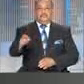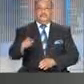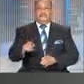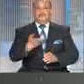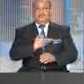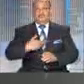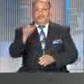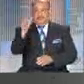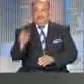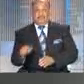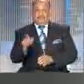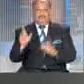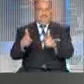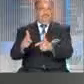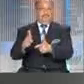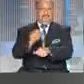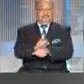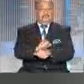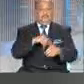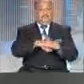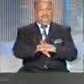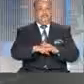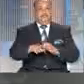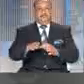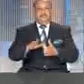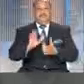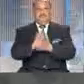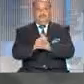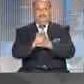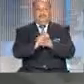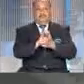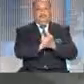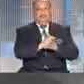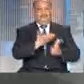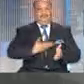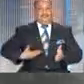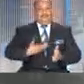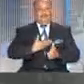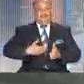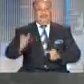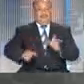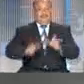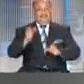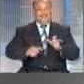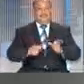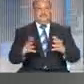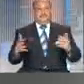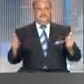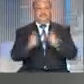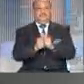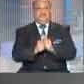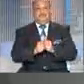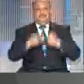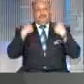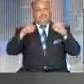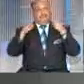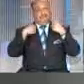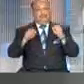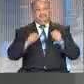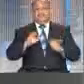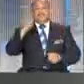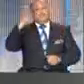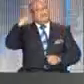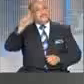الستر فرد. وقفة احتجاجية نفذها أعوان قوات الأمن الداخلي أمام محكمة الاستئناف بسوسة تضامنا